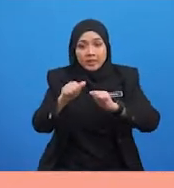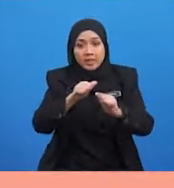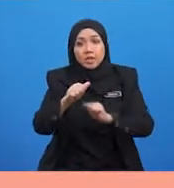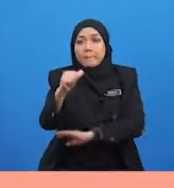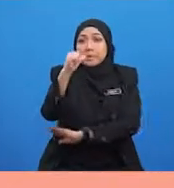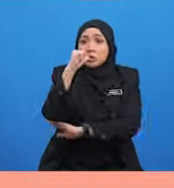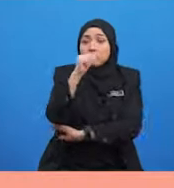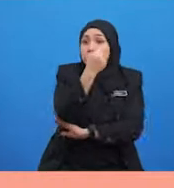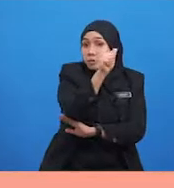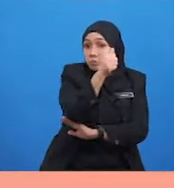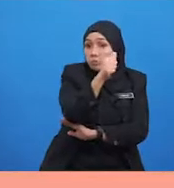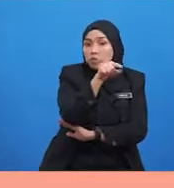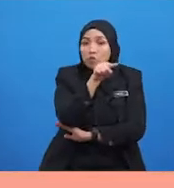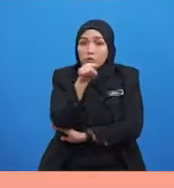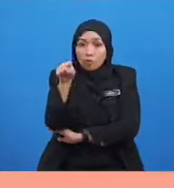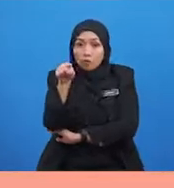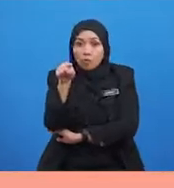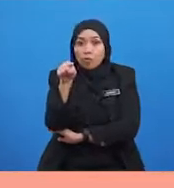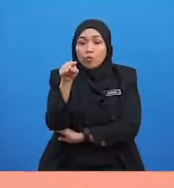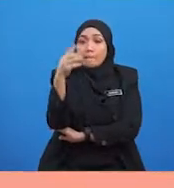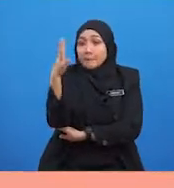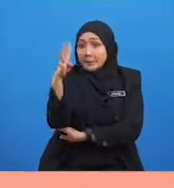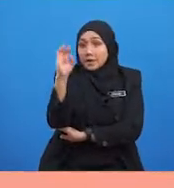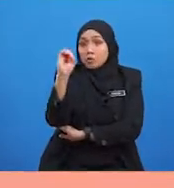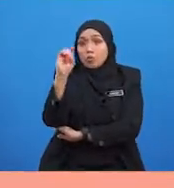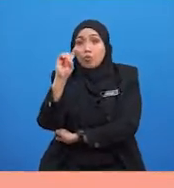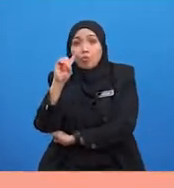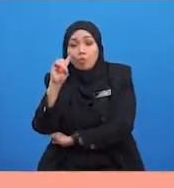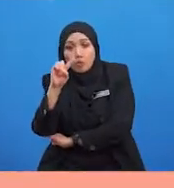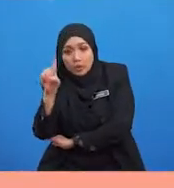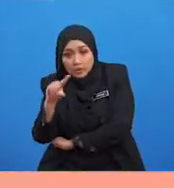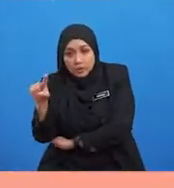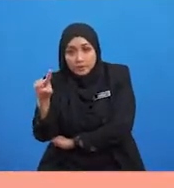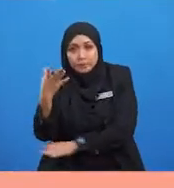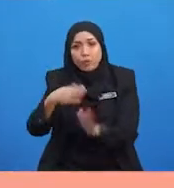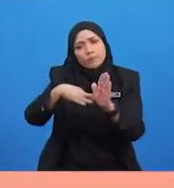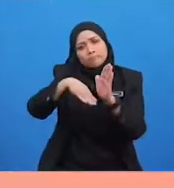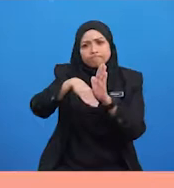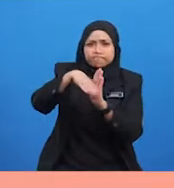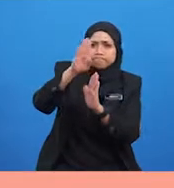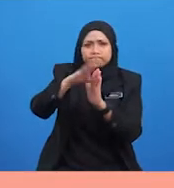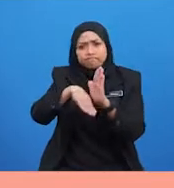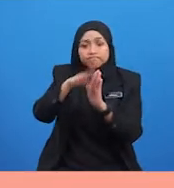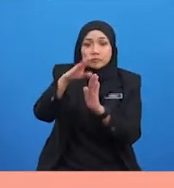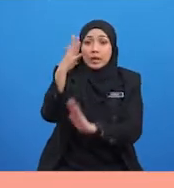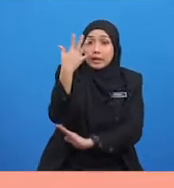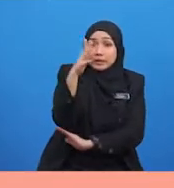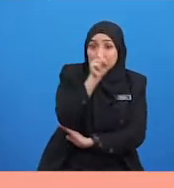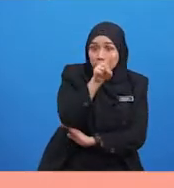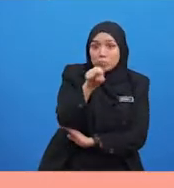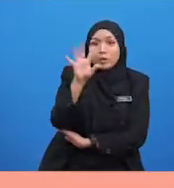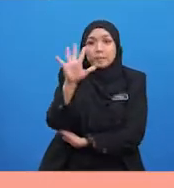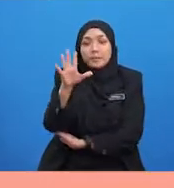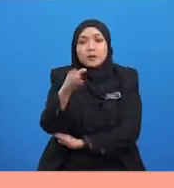14 ounce, lebih kurang 1.5 cawan air yang sejuk. Semasa